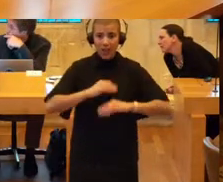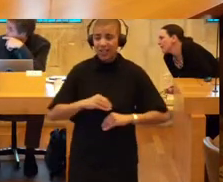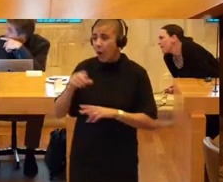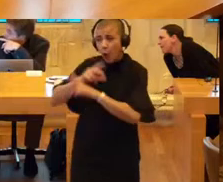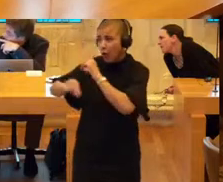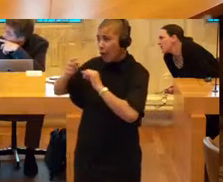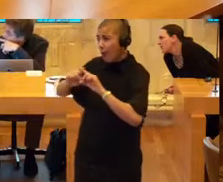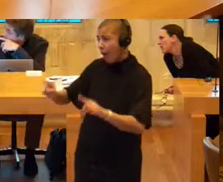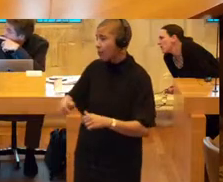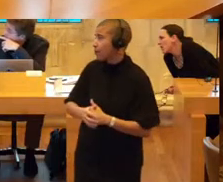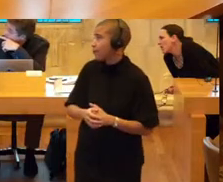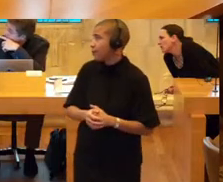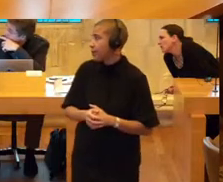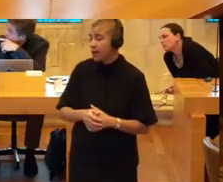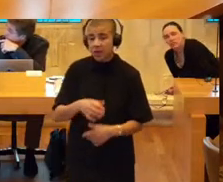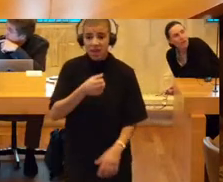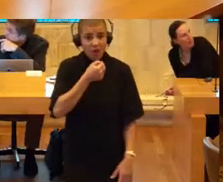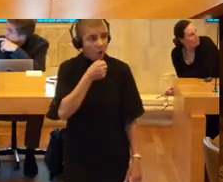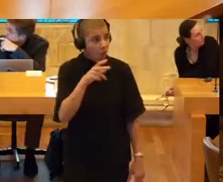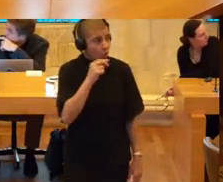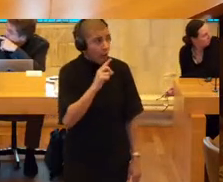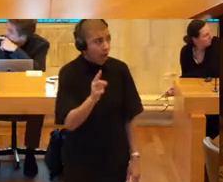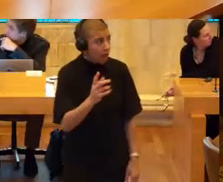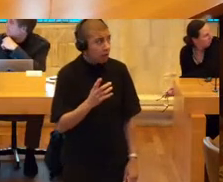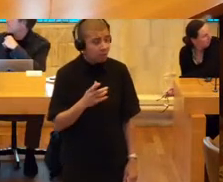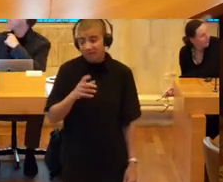Bruno. Vous entendez pas ?